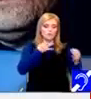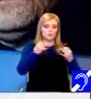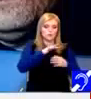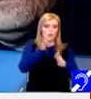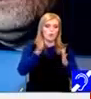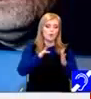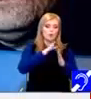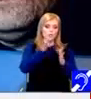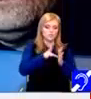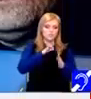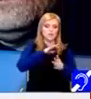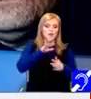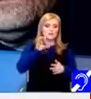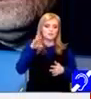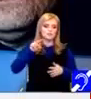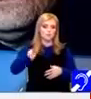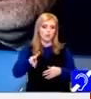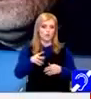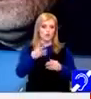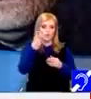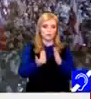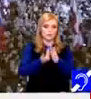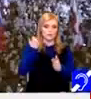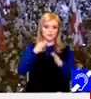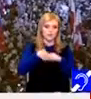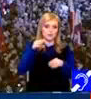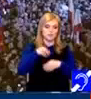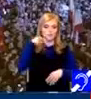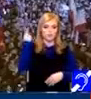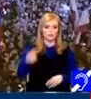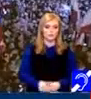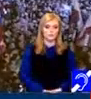4 zile înainte de alegerile prezidențiale din Rusia.